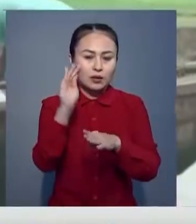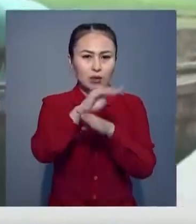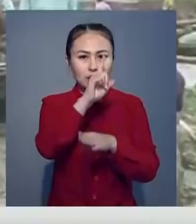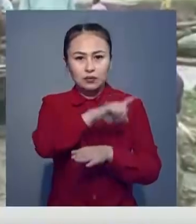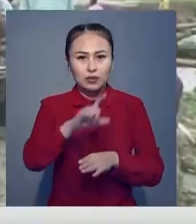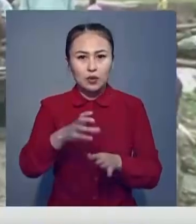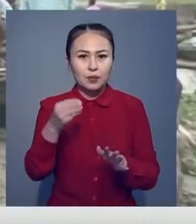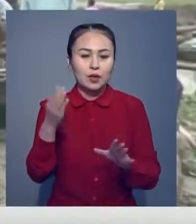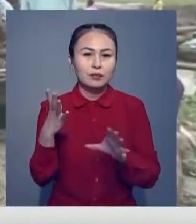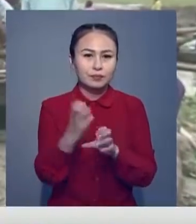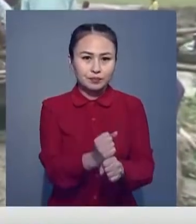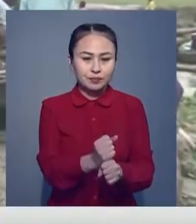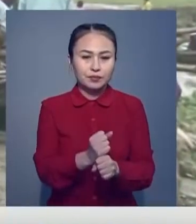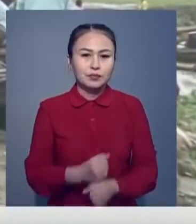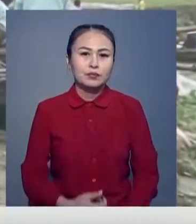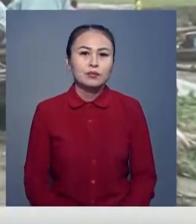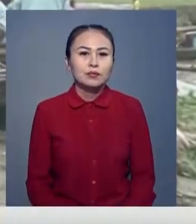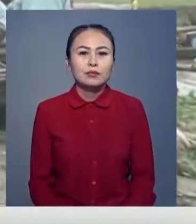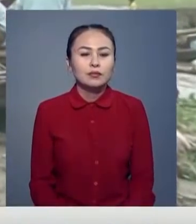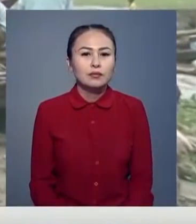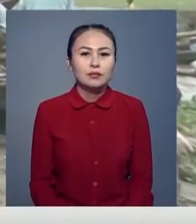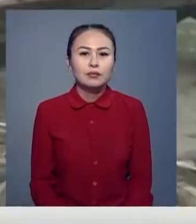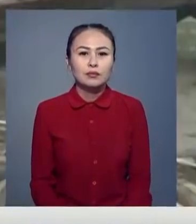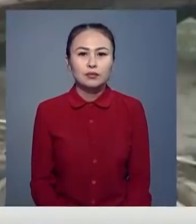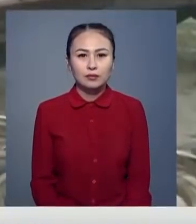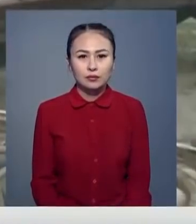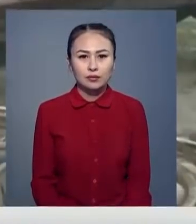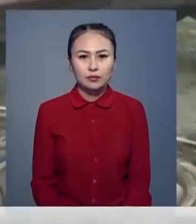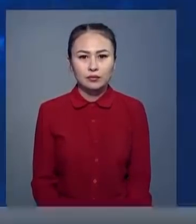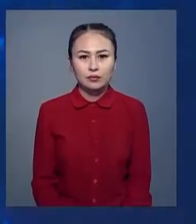шығынын едәуір азайтуға қол жеткізген.